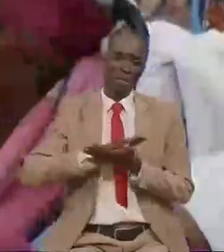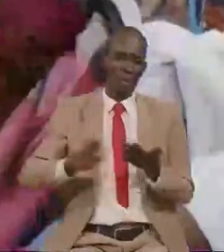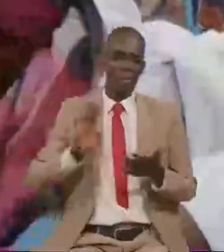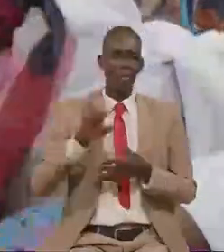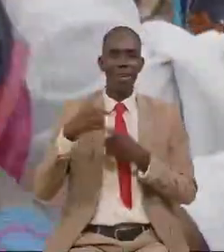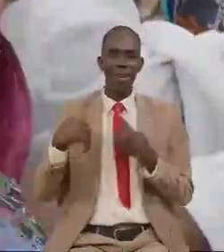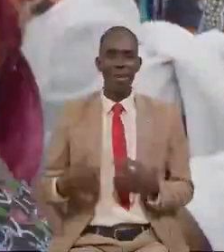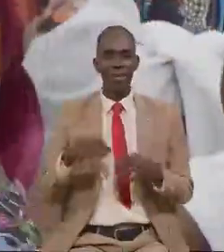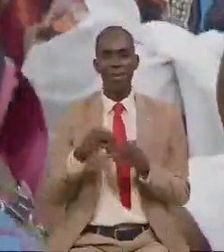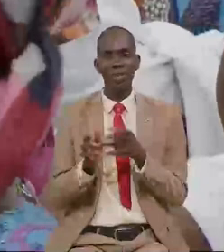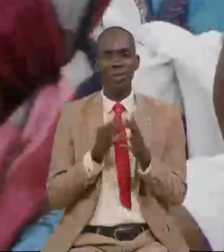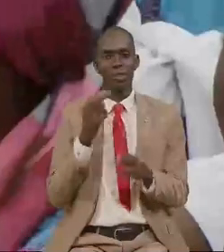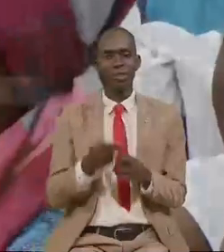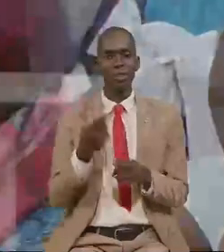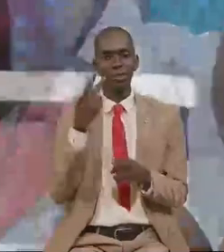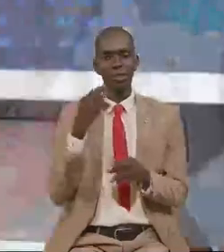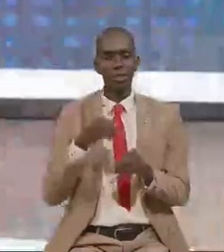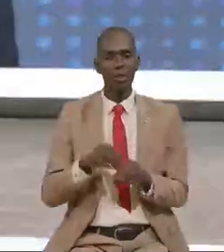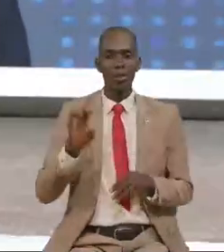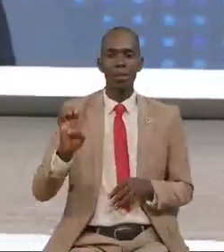Jésus. Éphésiens 3,